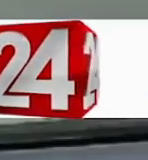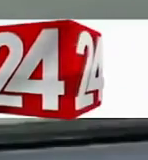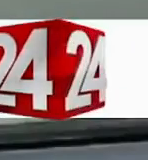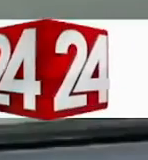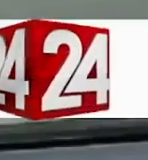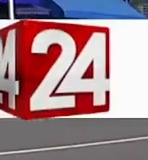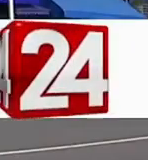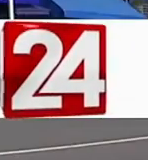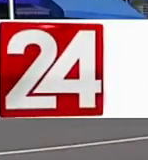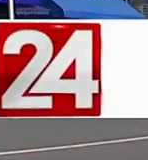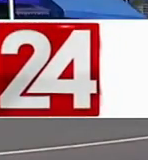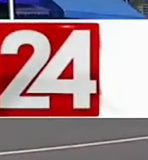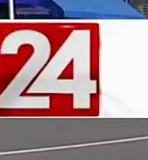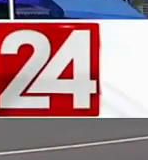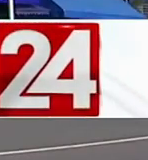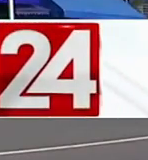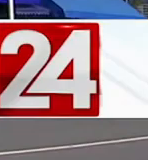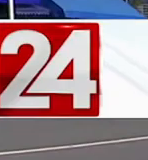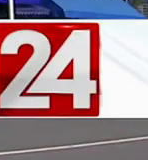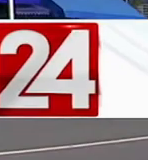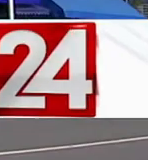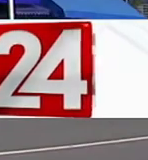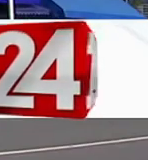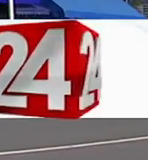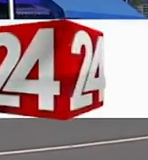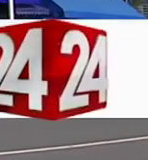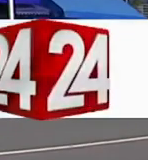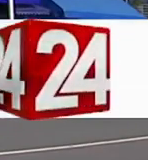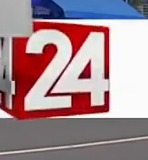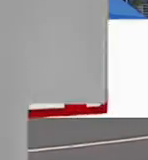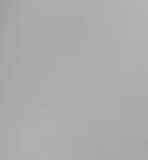Mandaluyong, PNP, dumepensa.